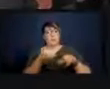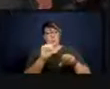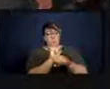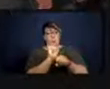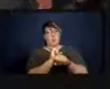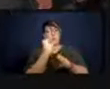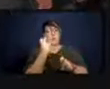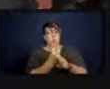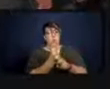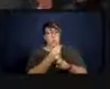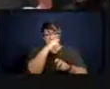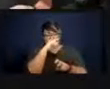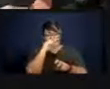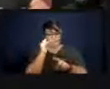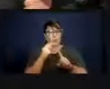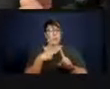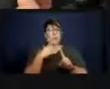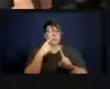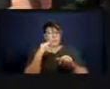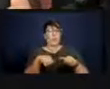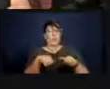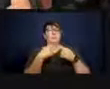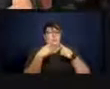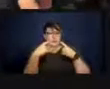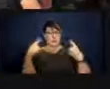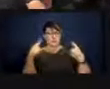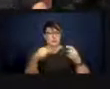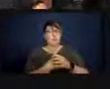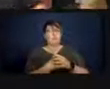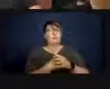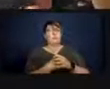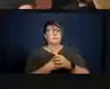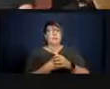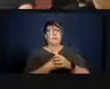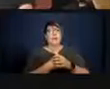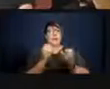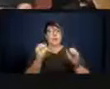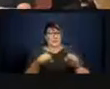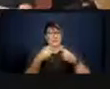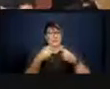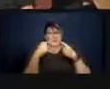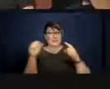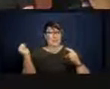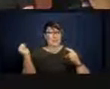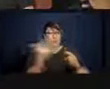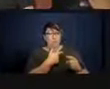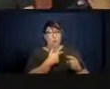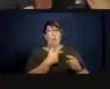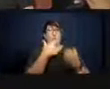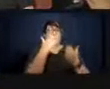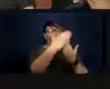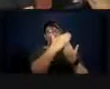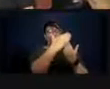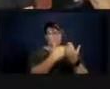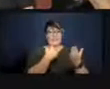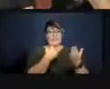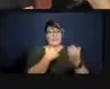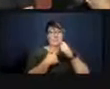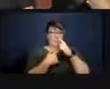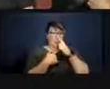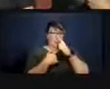بالاجتماع معها كل أسبوع لكي ننظر إلى مدى التنفيذ.